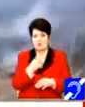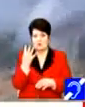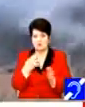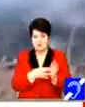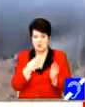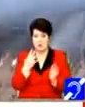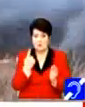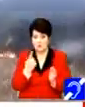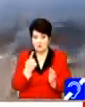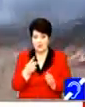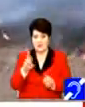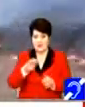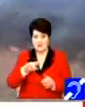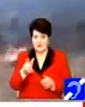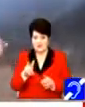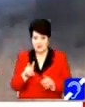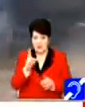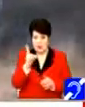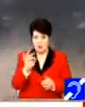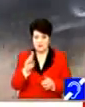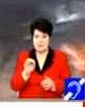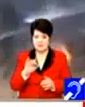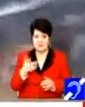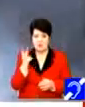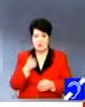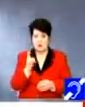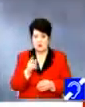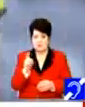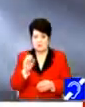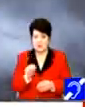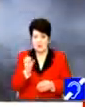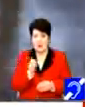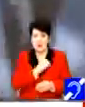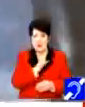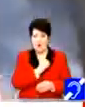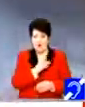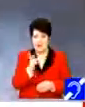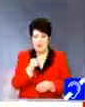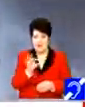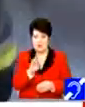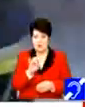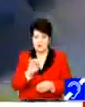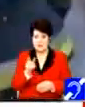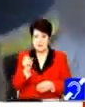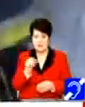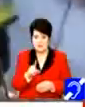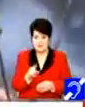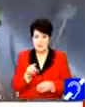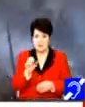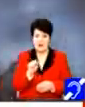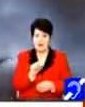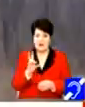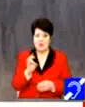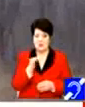de hectare de teren în raionul Ghealoveni, satul Costești. 20 de hectare în raionul Orhei, satul Donici, dar și 15 hectare la Neninoi,